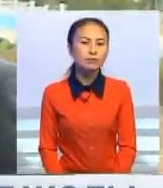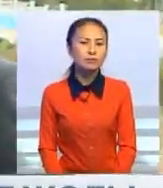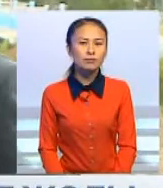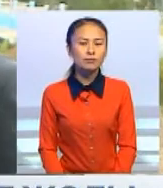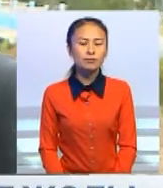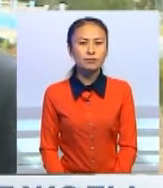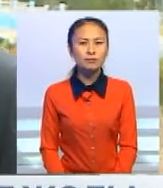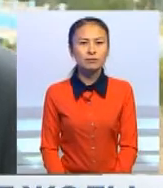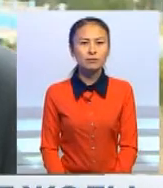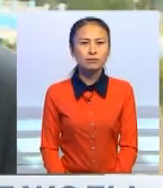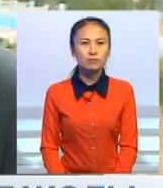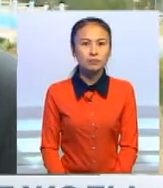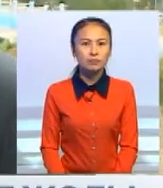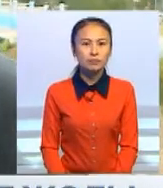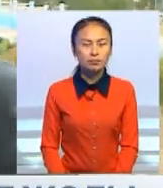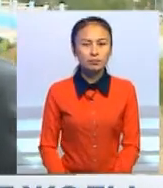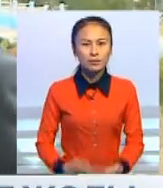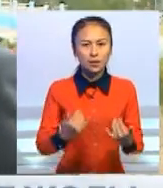Түпкілікті мақсаты